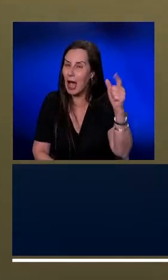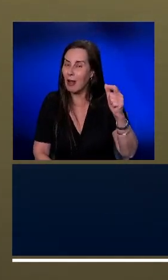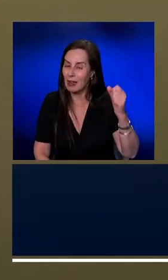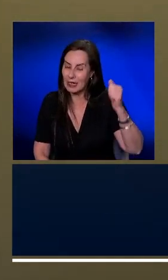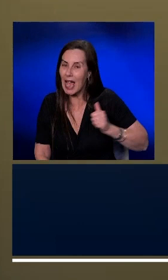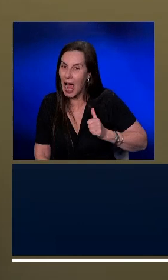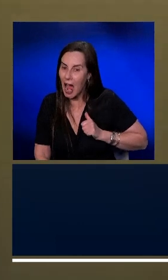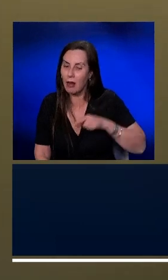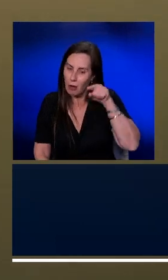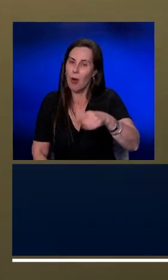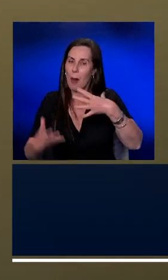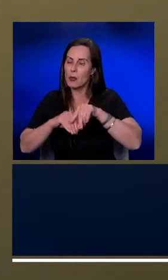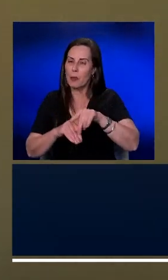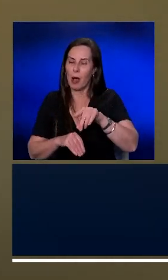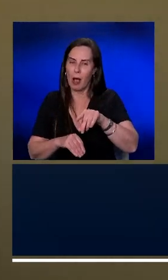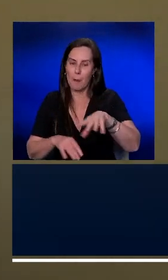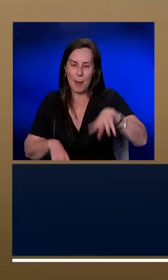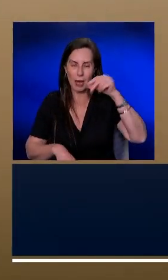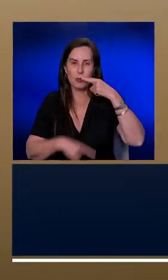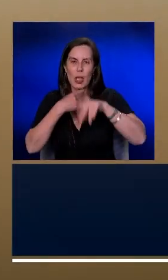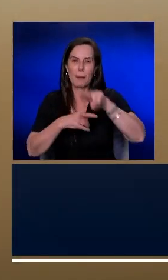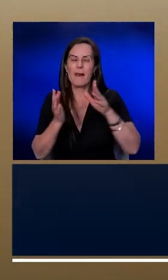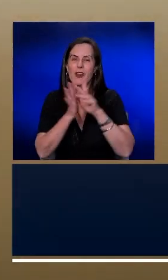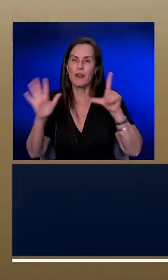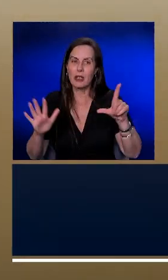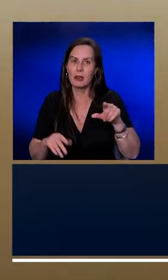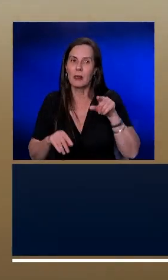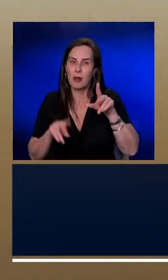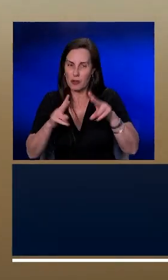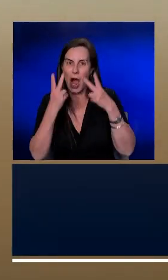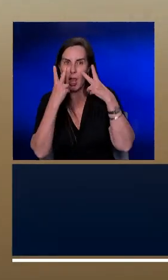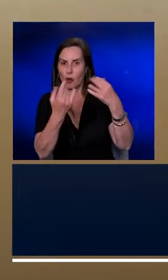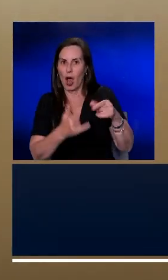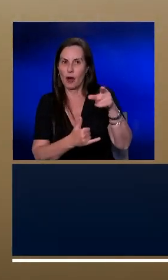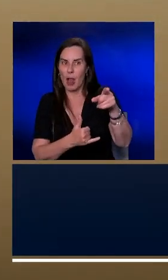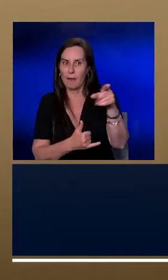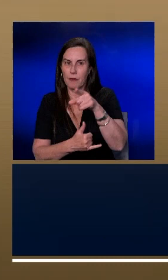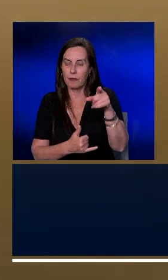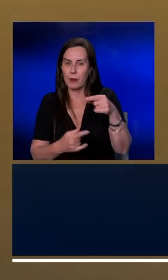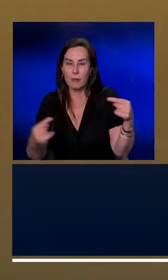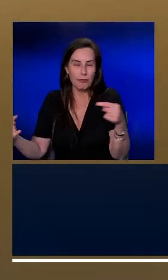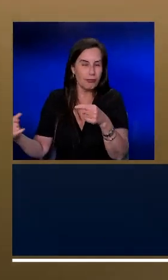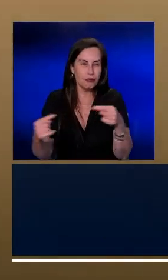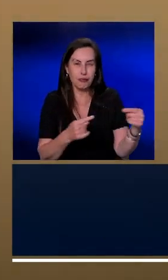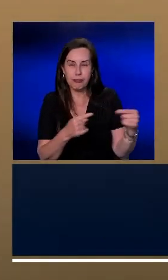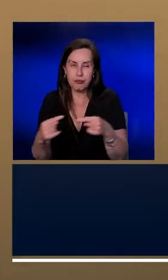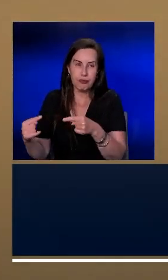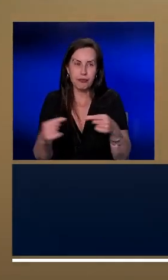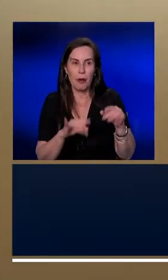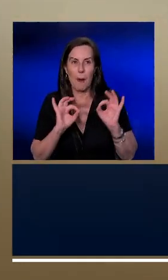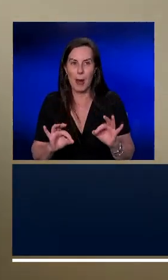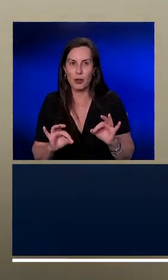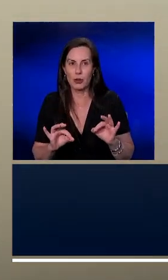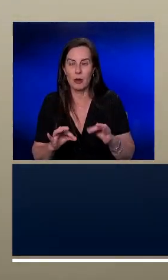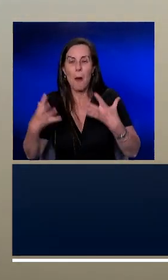רון קוקיה בערד בשנת 2017. ואתם יכולים לראות עכשיו את התמונות, קרב של ממש מתפתח שם בין